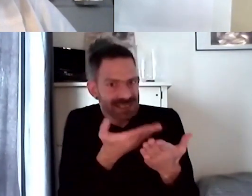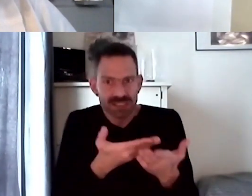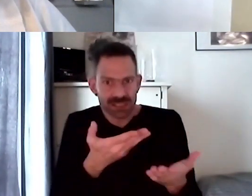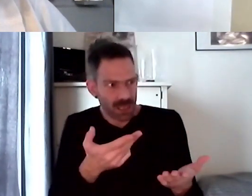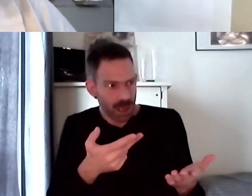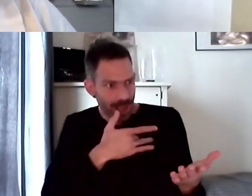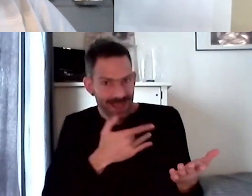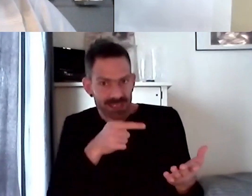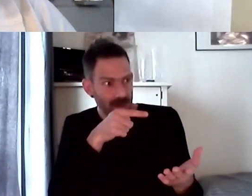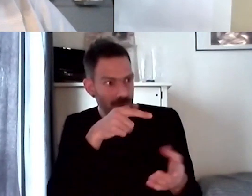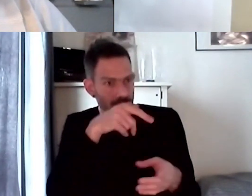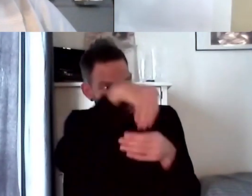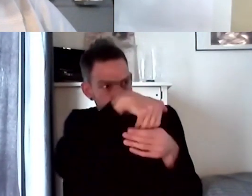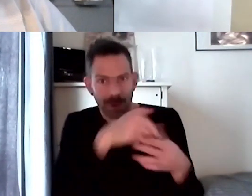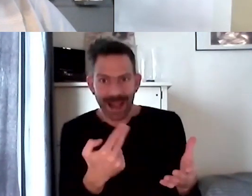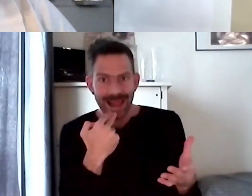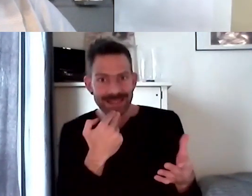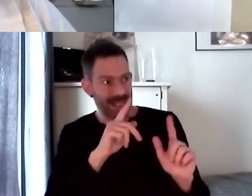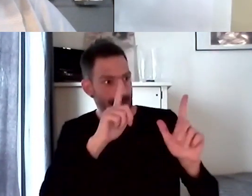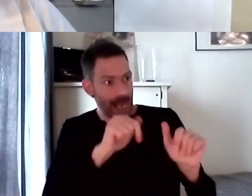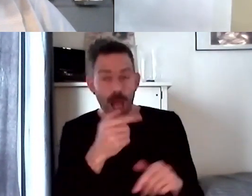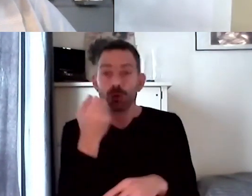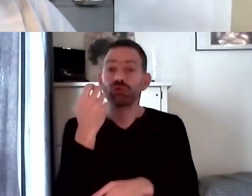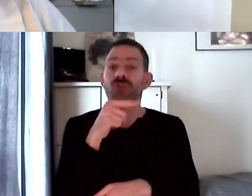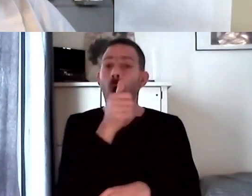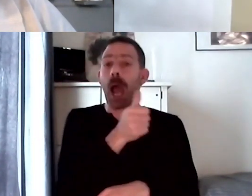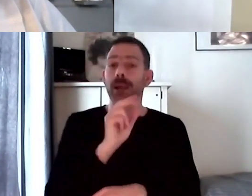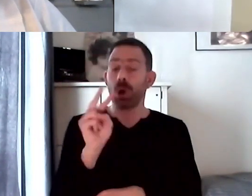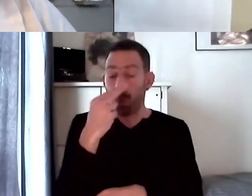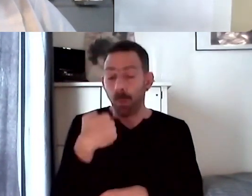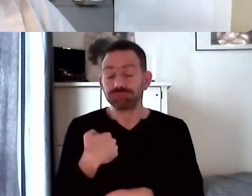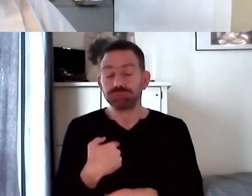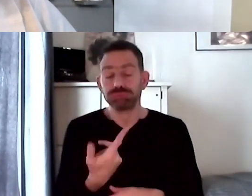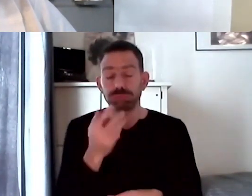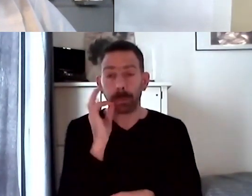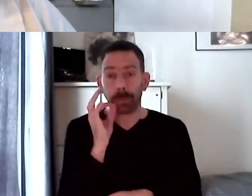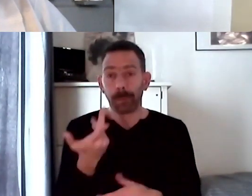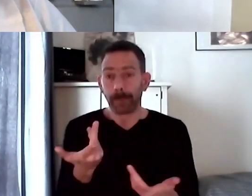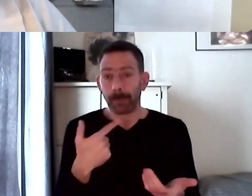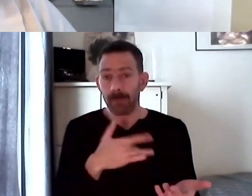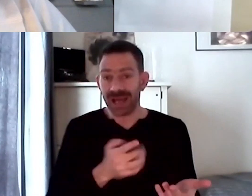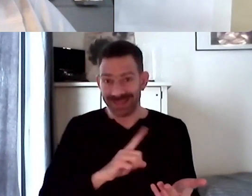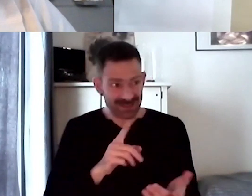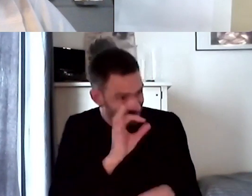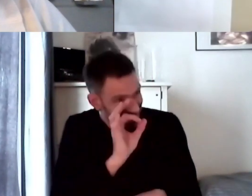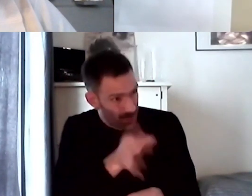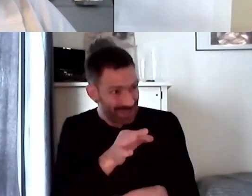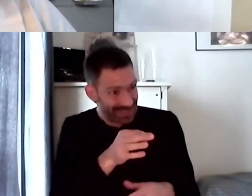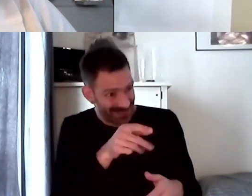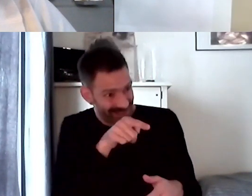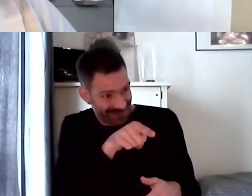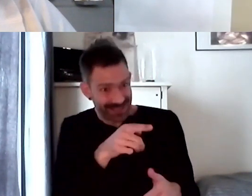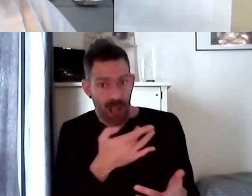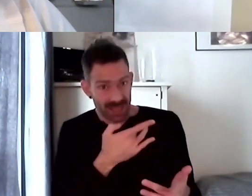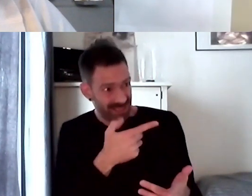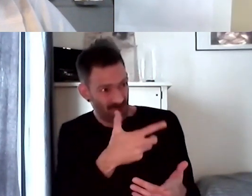qualités particulières et souvent qu'elles minimisent ou qu'elles n'osent pas regarder. C'est pour ça qu'on se dit c'est